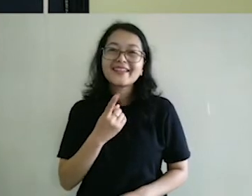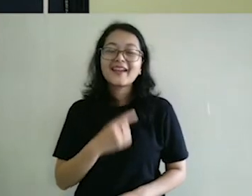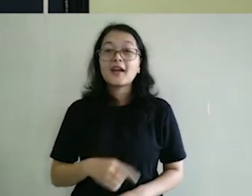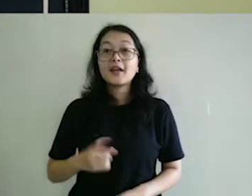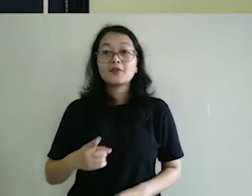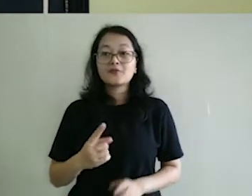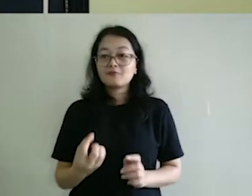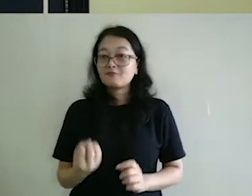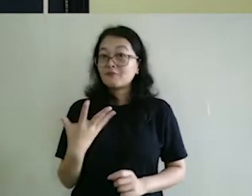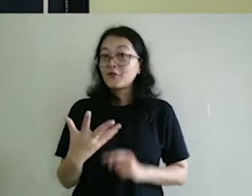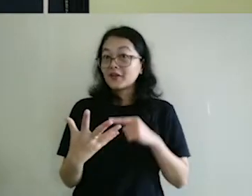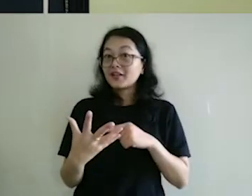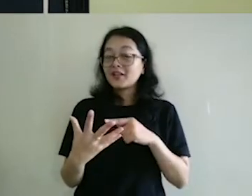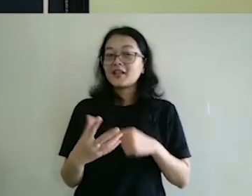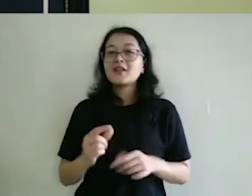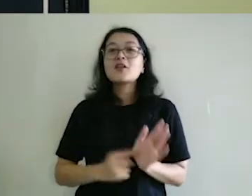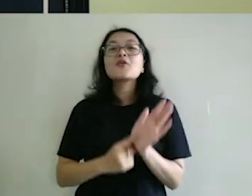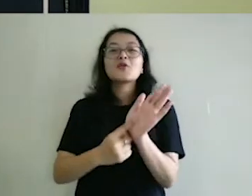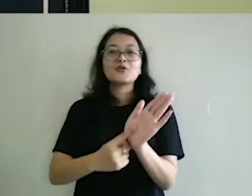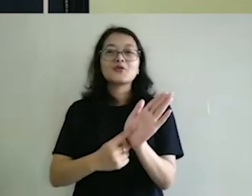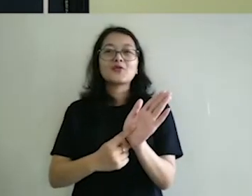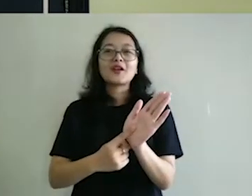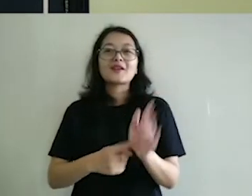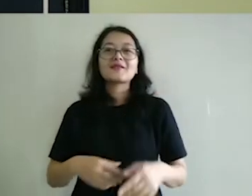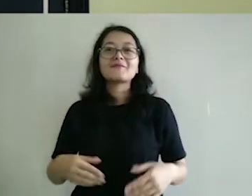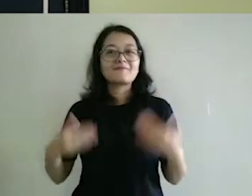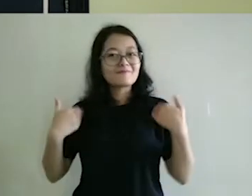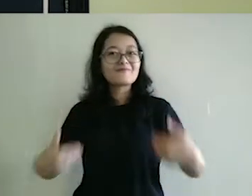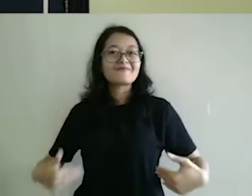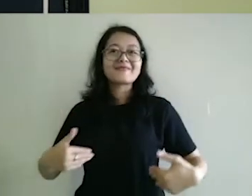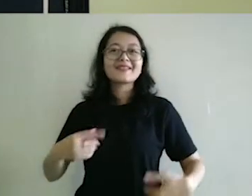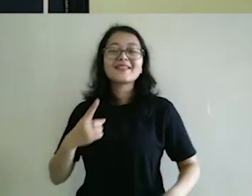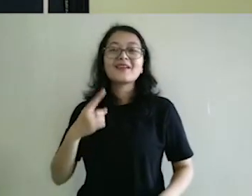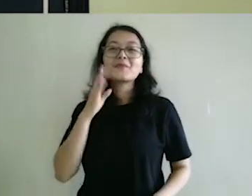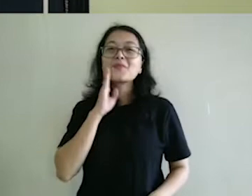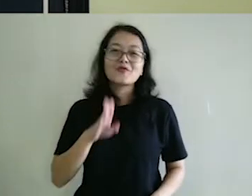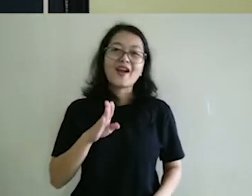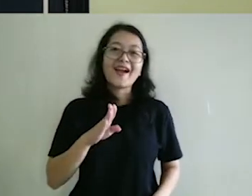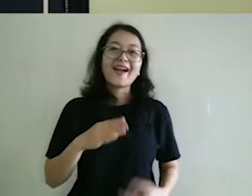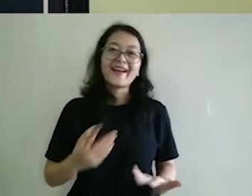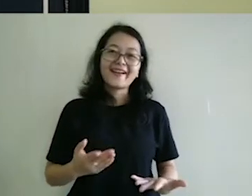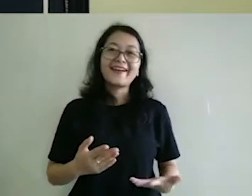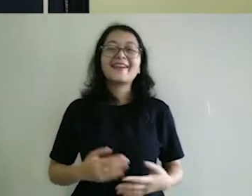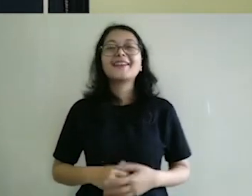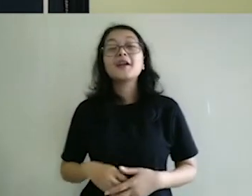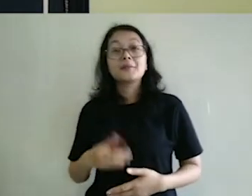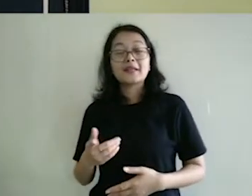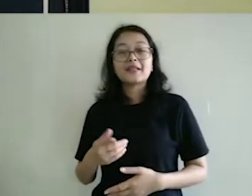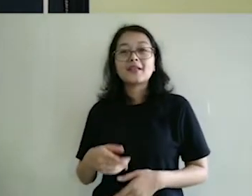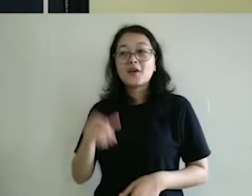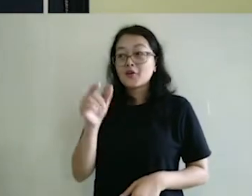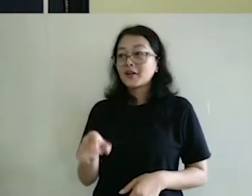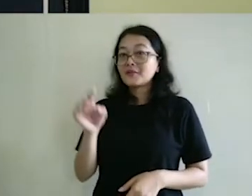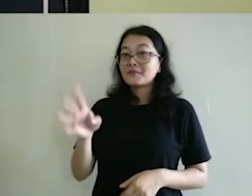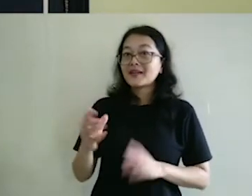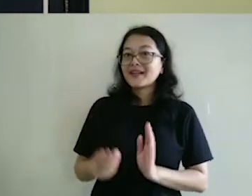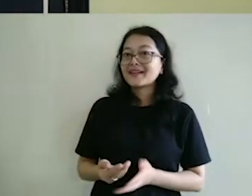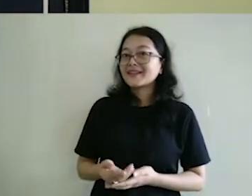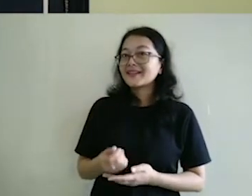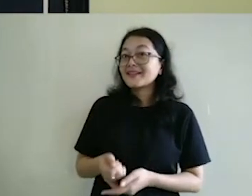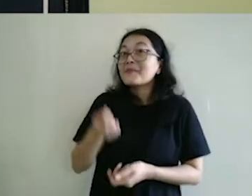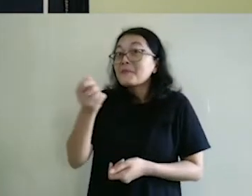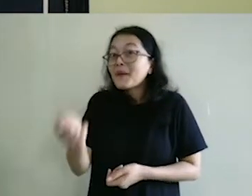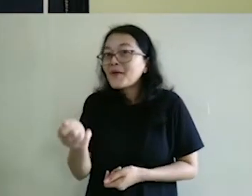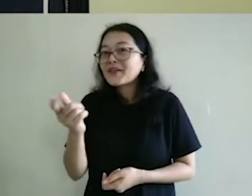masa muda. Kenapa simbol dari masa muda? Biasanya orang memberikan mawar pink itu kepada orang